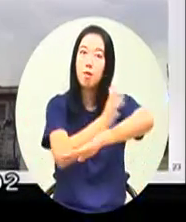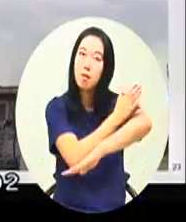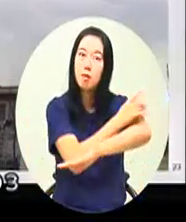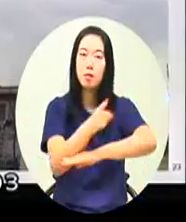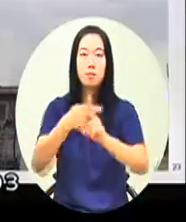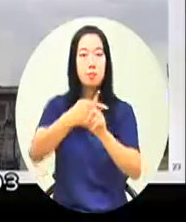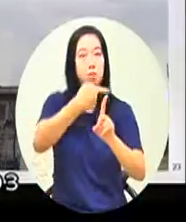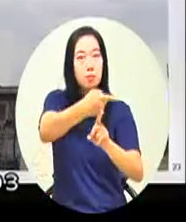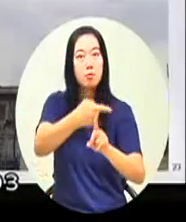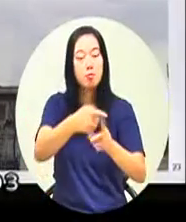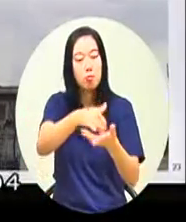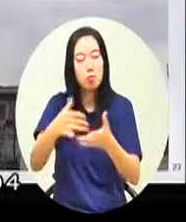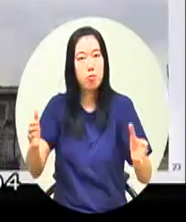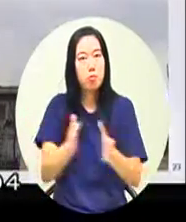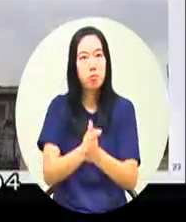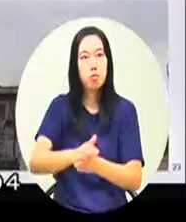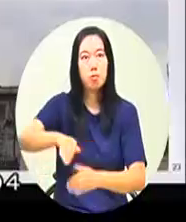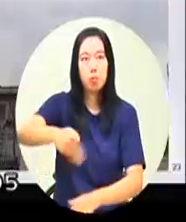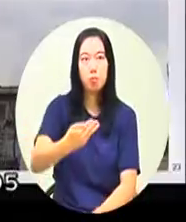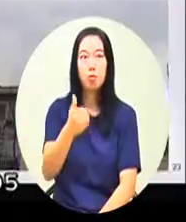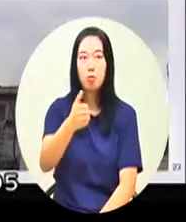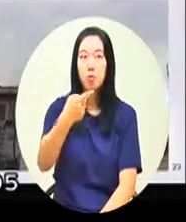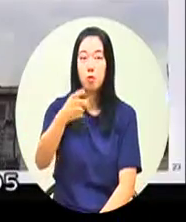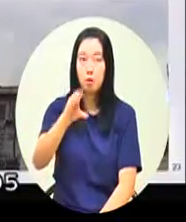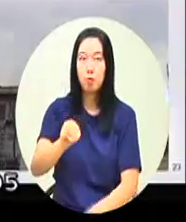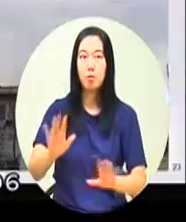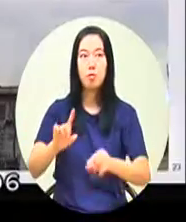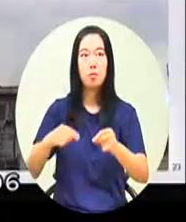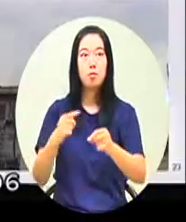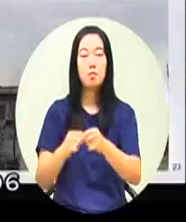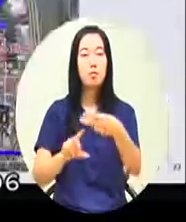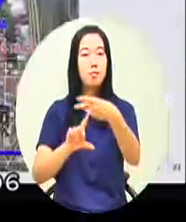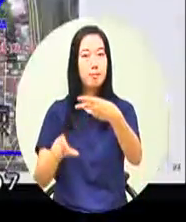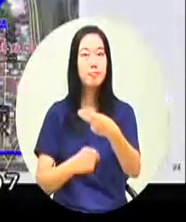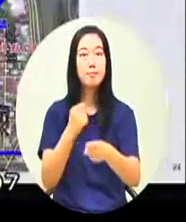工程总经费951万，已经在今年年初竣工。